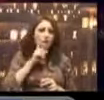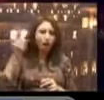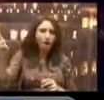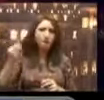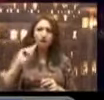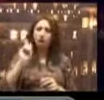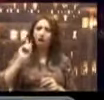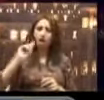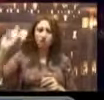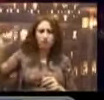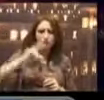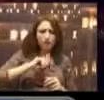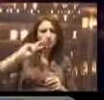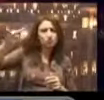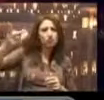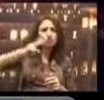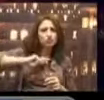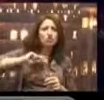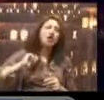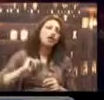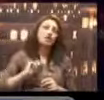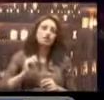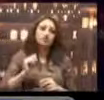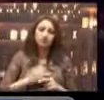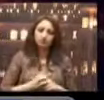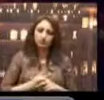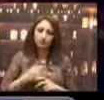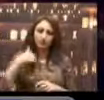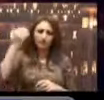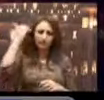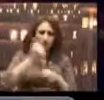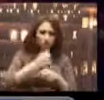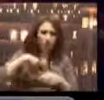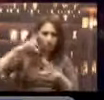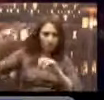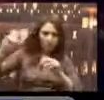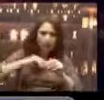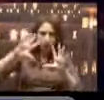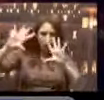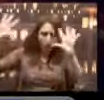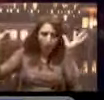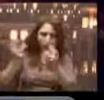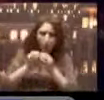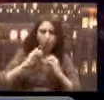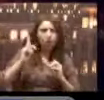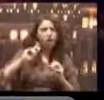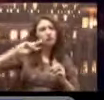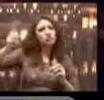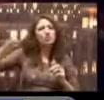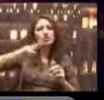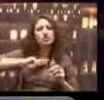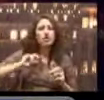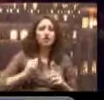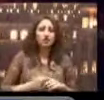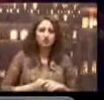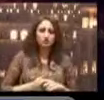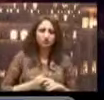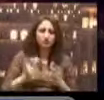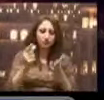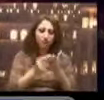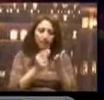عملت كده، عشان بس برضو الناس بيحصل عندها خلط ان انا لو بقدم ده فانا باخد كل الحقائق من ده. لا طبعا في حاجات دراميه، لا طبعا انت بتاخد يعني بس ما